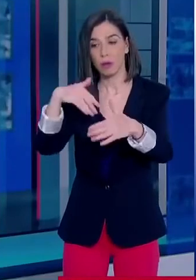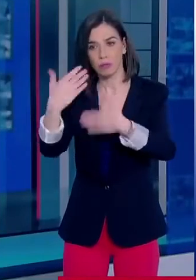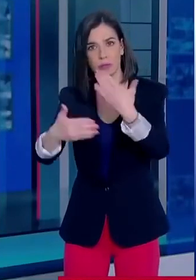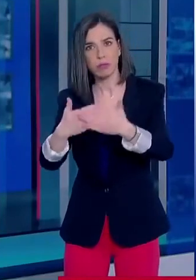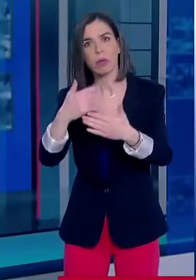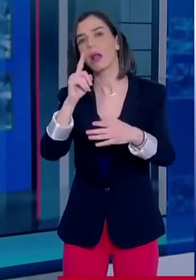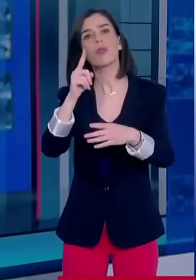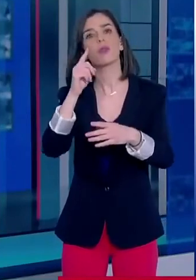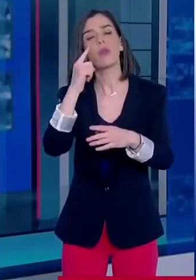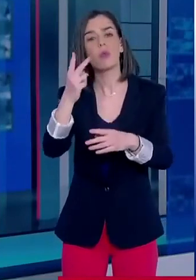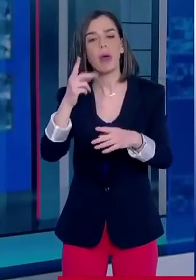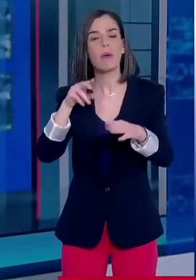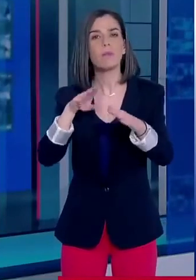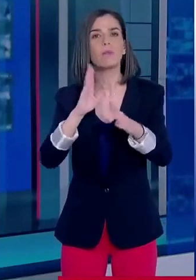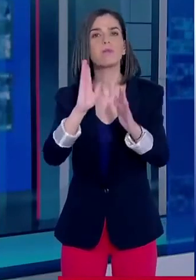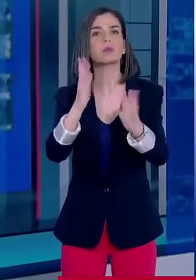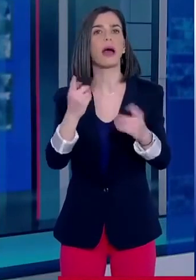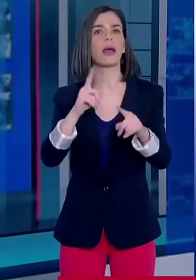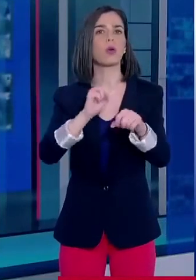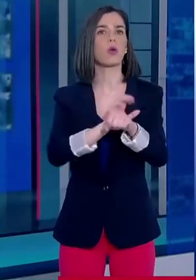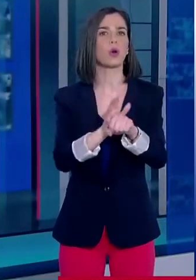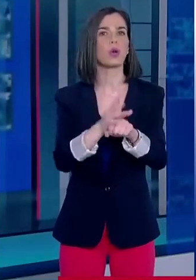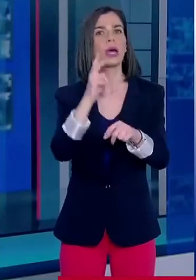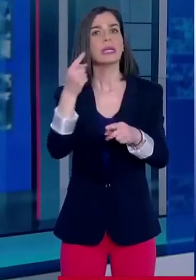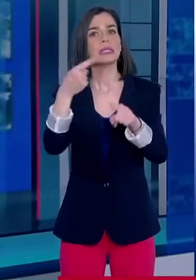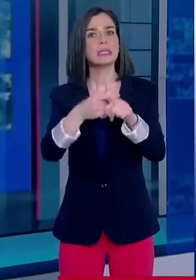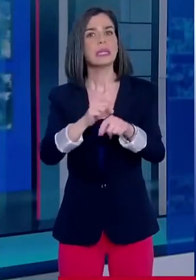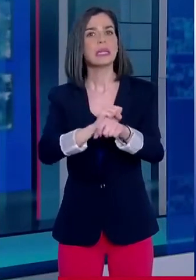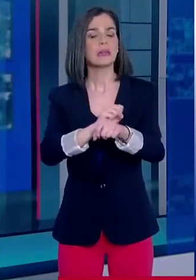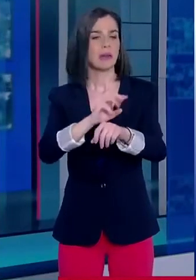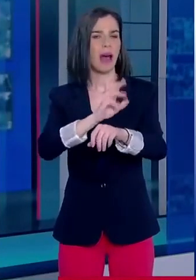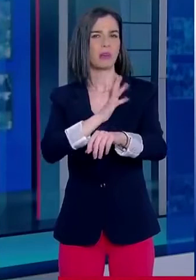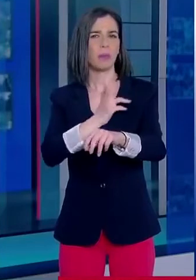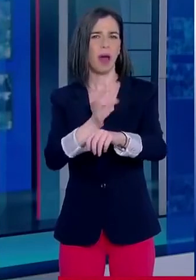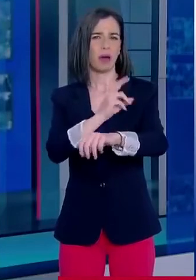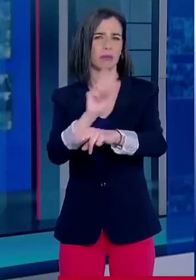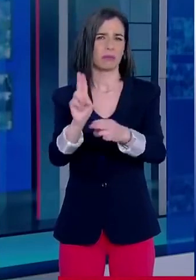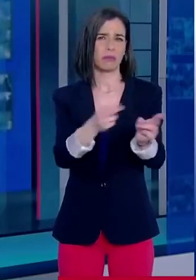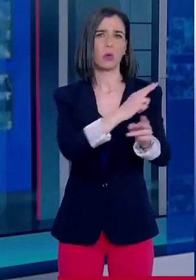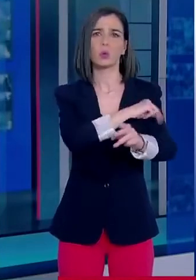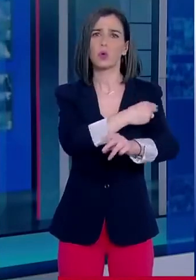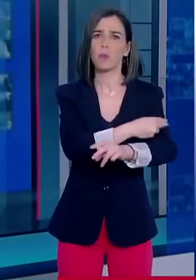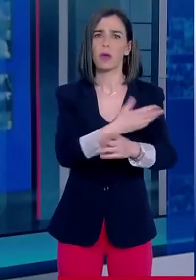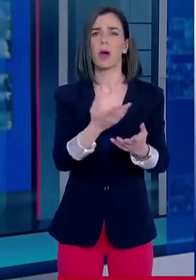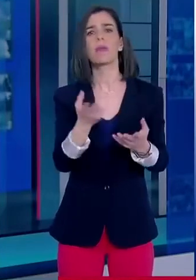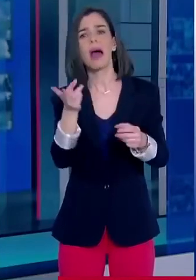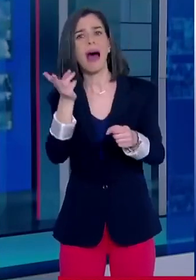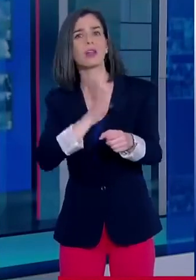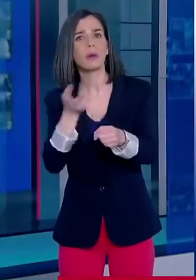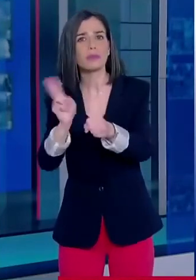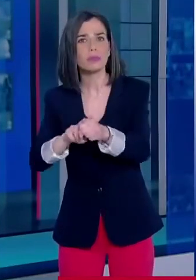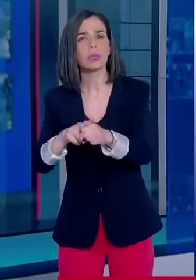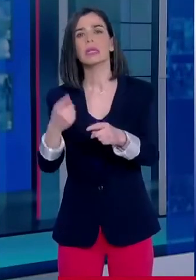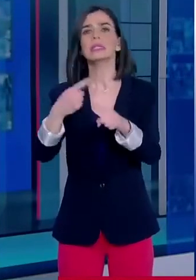την πορεία της επιδημίας στη χώρα μας και να παρακολουθούμε και τα νοσηλευόμενα περιστατικά όπως κάναμε μέχρι τώρα και ενδεχομένως τυχόν θανάτους και τυχόν